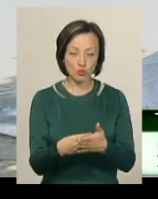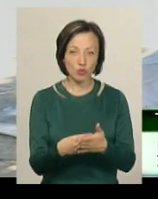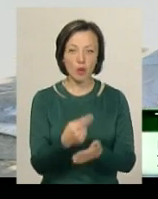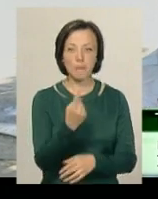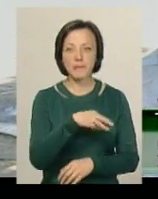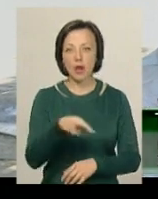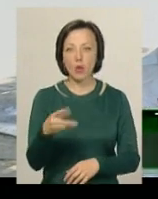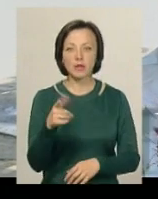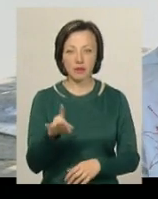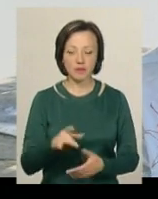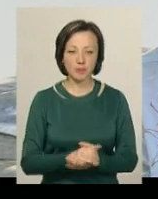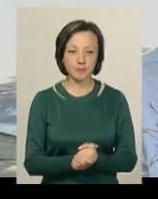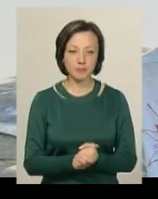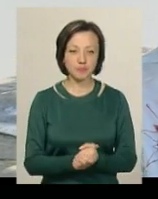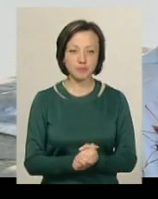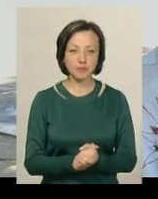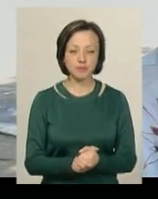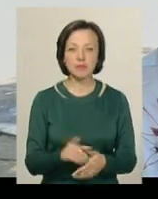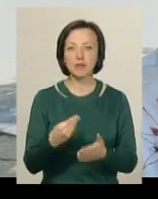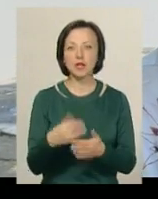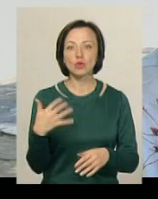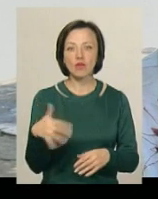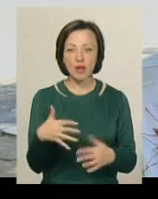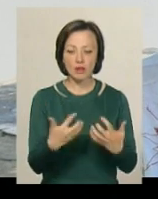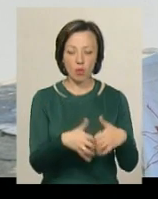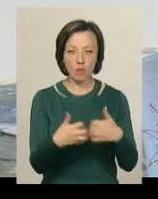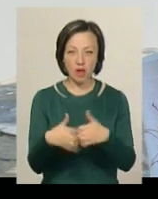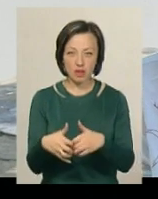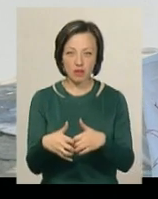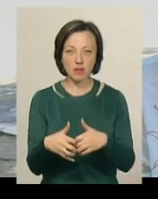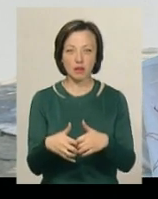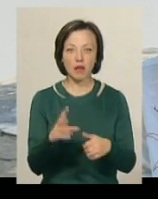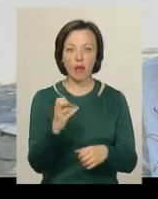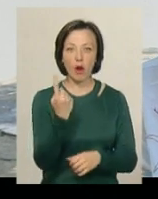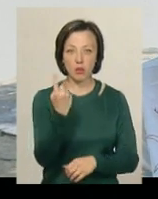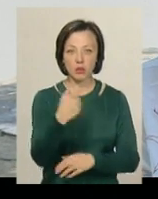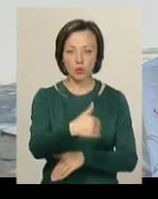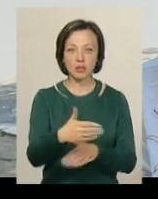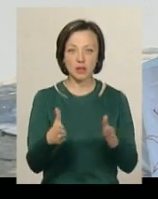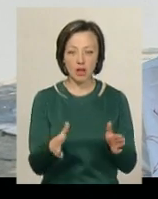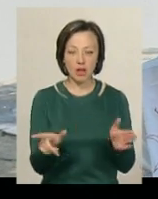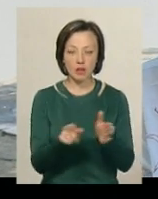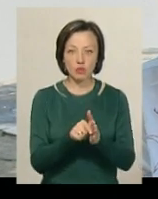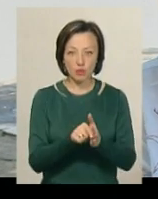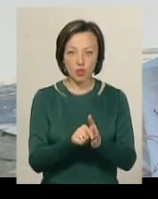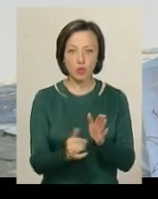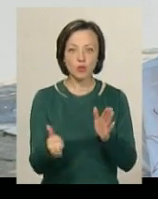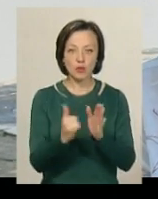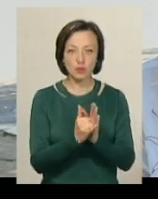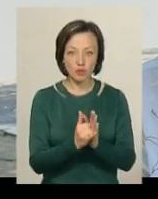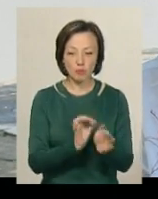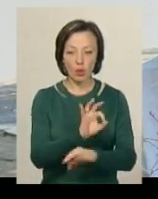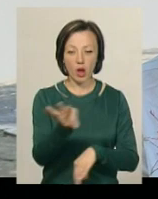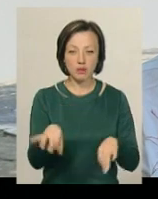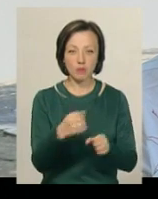передбачили 1 мільйон гривень, тому що досить дороговартісне обладнання. На один контейнер разом з установкою, з